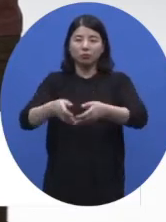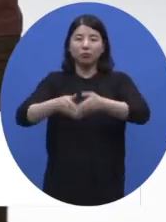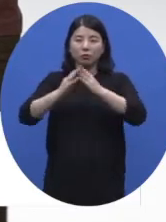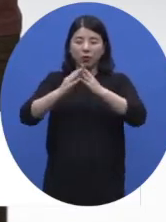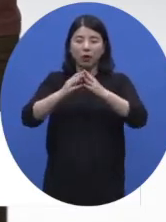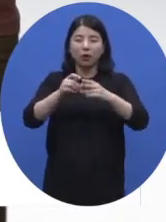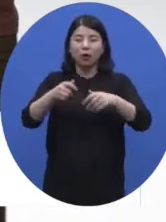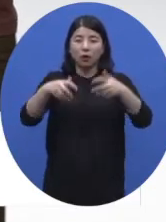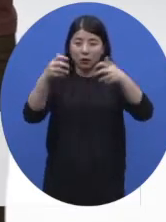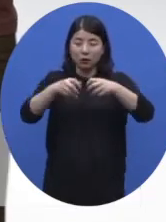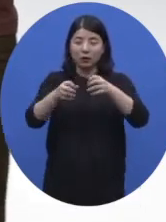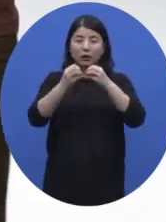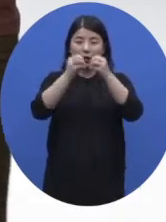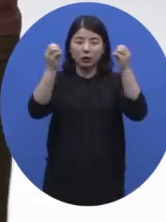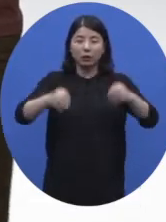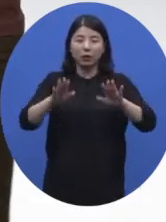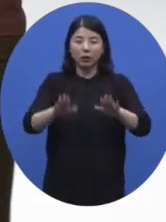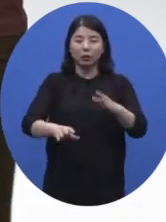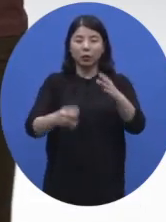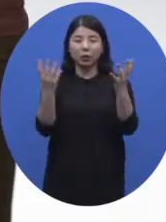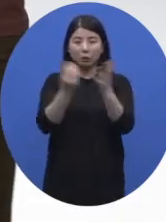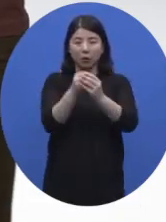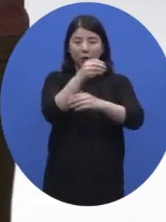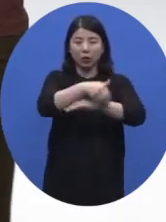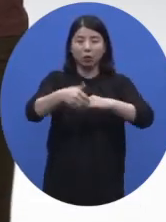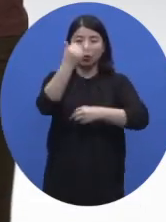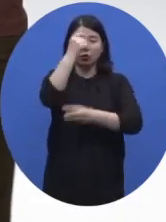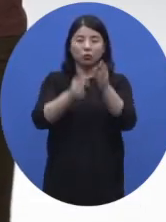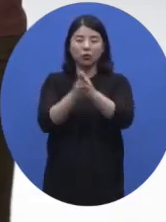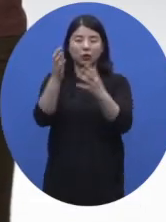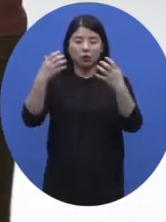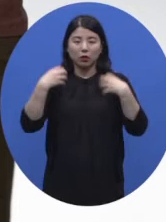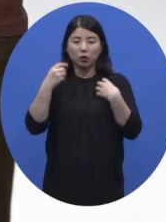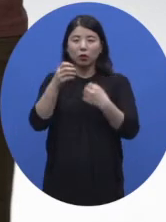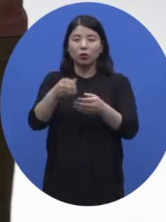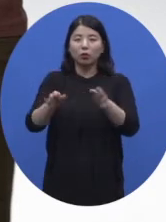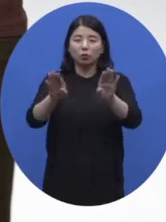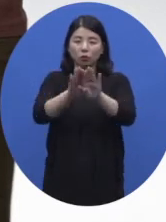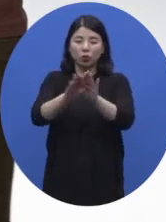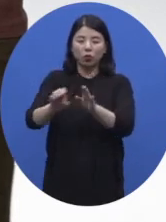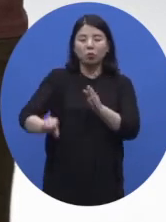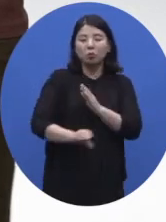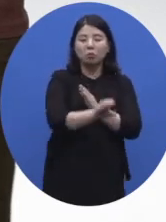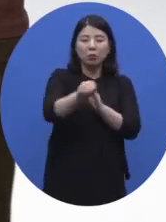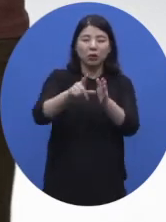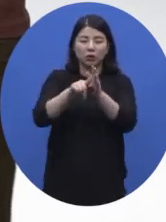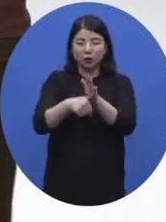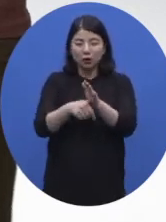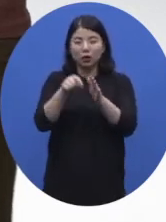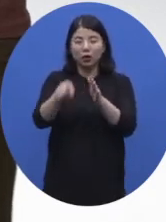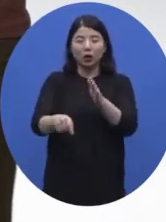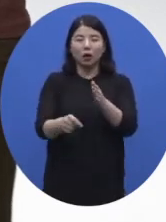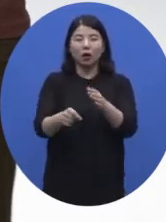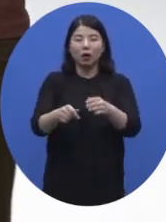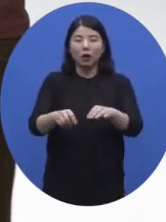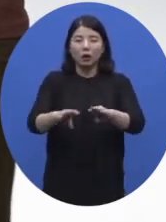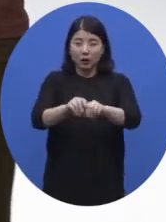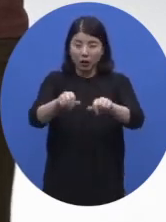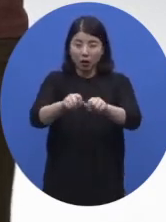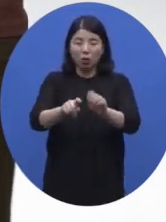시스템은 이달 초 완공되고 충주 시청 광장 진입로에 는 쿨 폐 입음 언트 사업을 추진 짚으면 온도를 완화